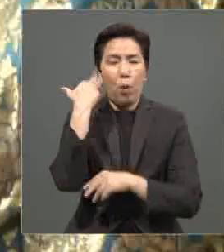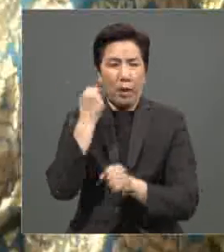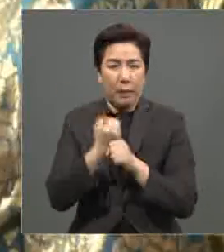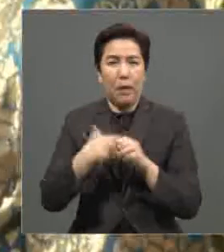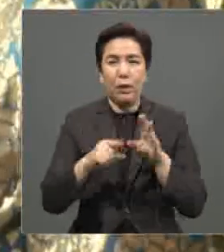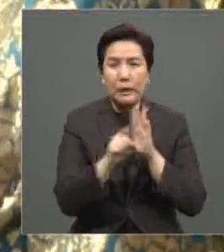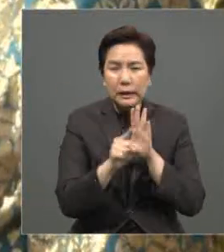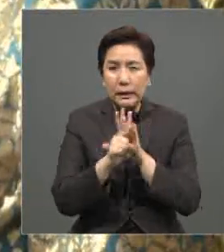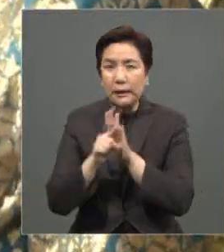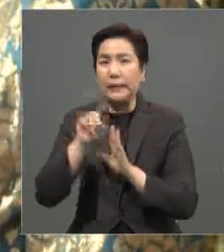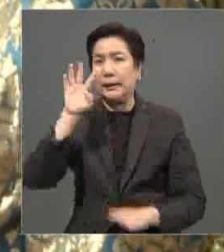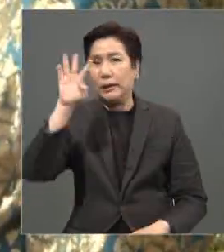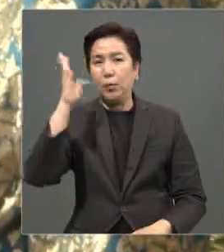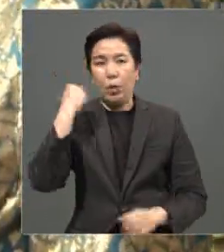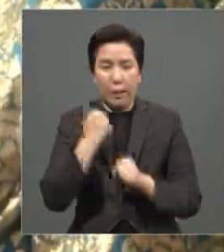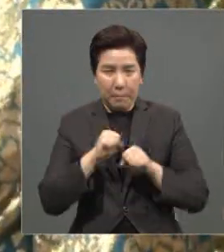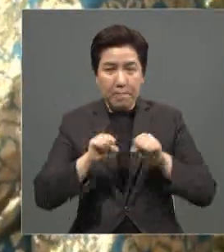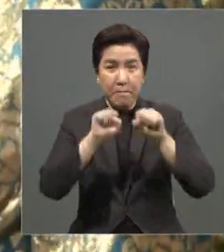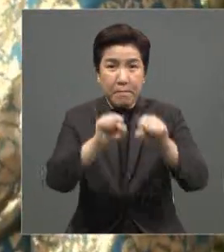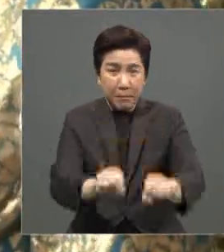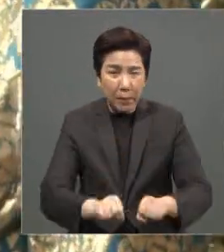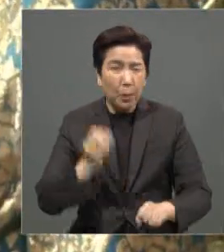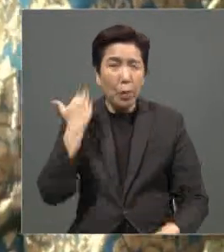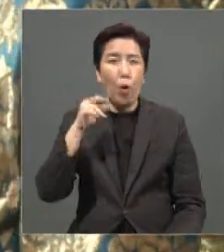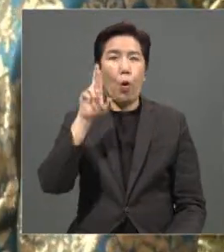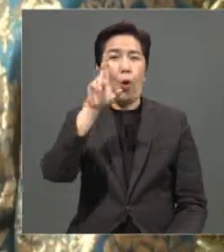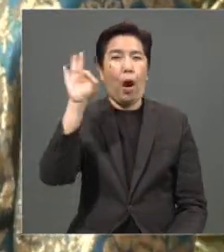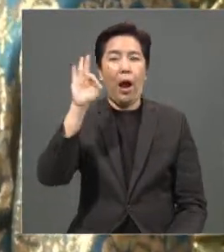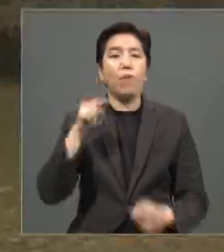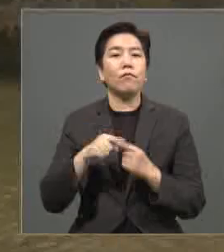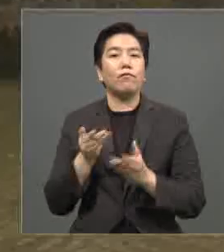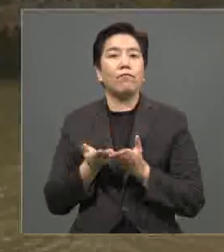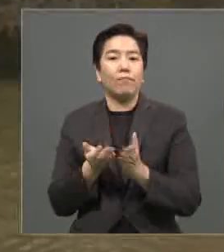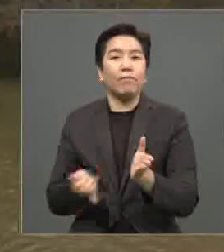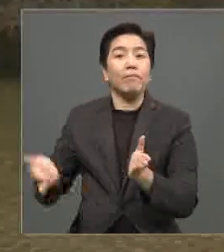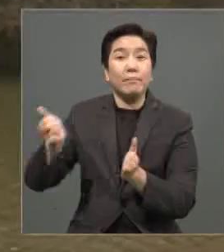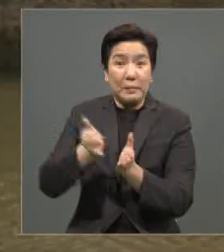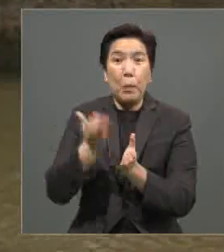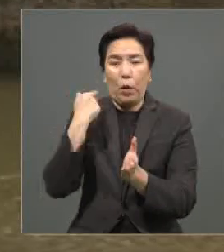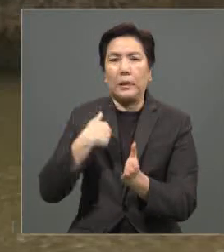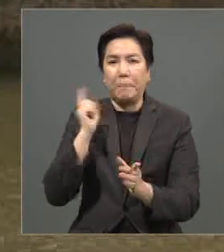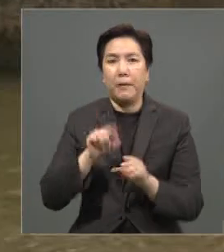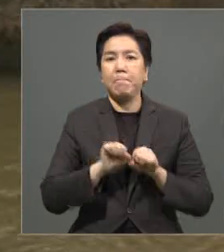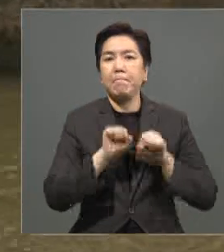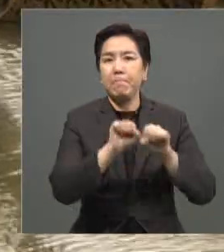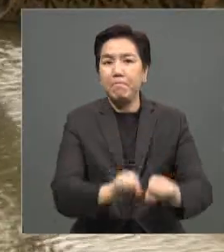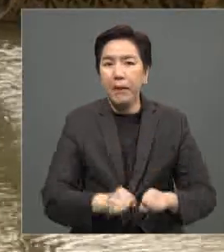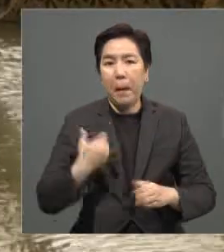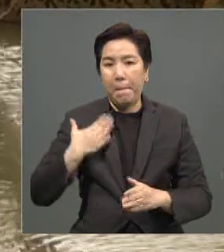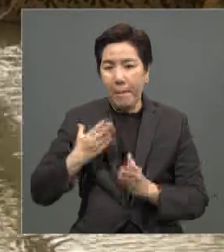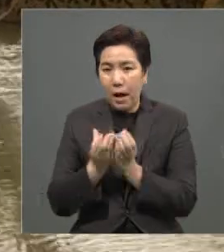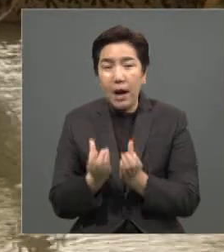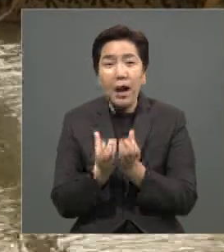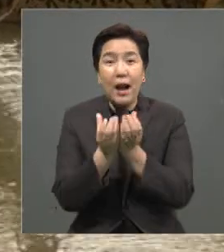ล้ว4ครั้งตั้งแต่ทำหน้าที่ฝีพายเมื่อครั้งรัชกาลที่9เสด็จพระราชดำเนินทรงบำเพ็ญพระราชกุศลถวายผ้าพระก